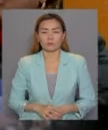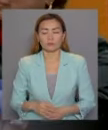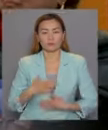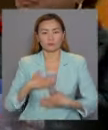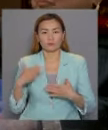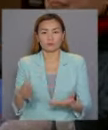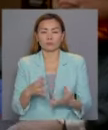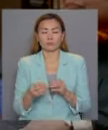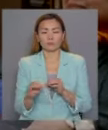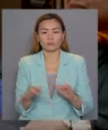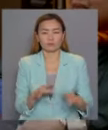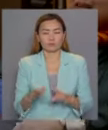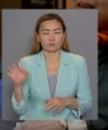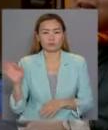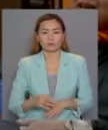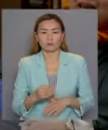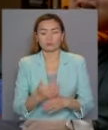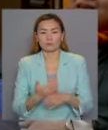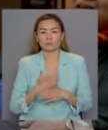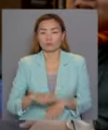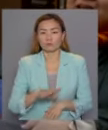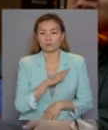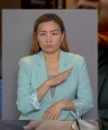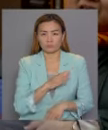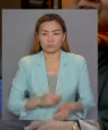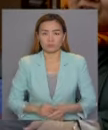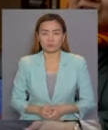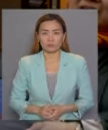Моментально бәрін құнтап,